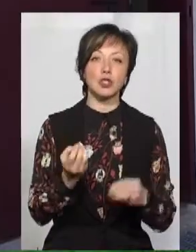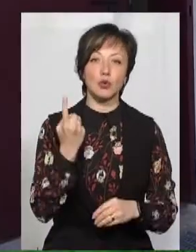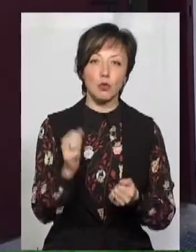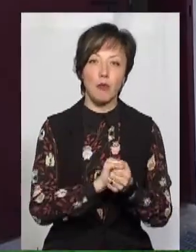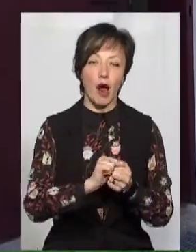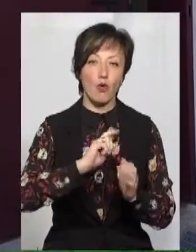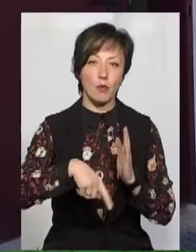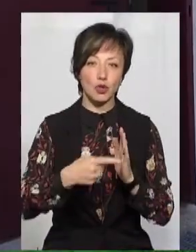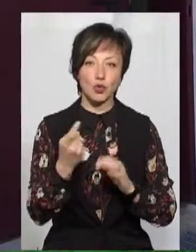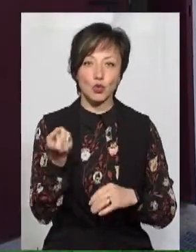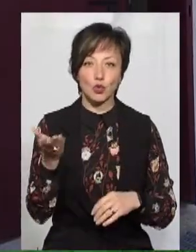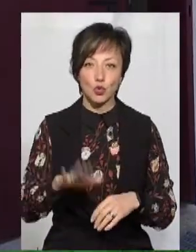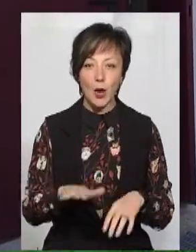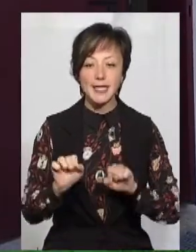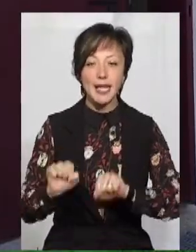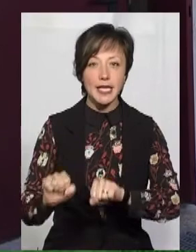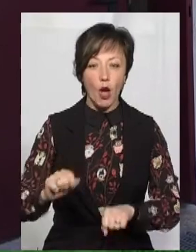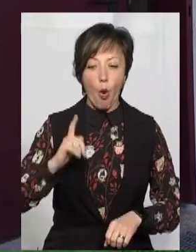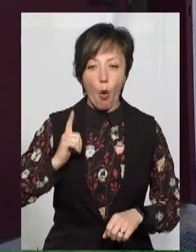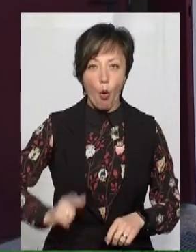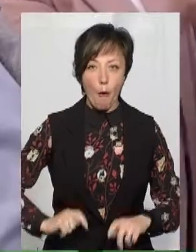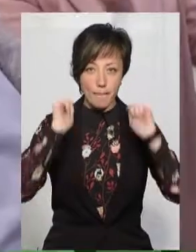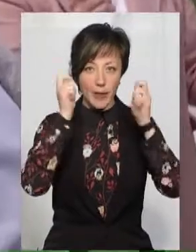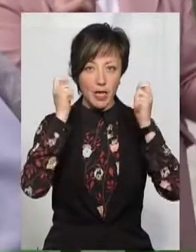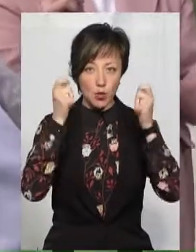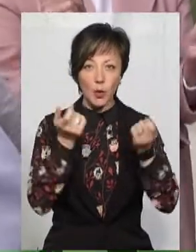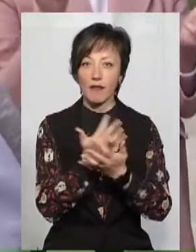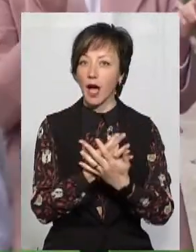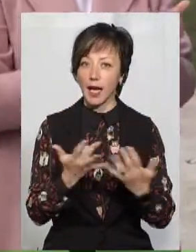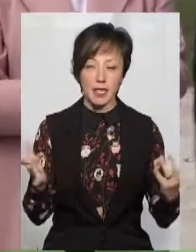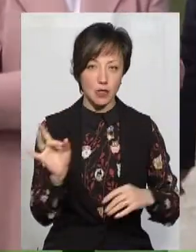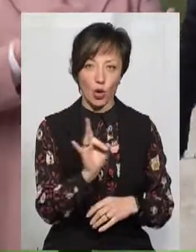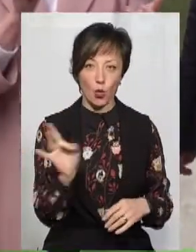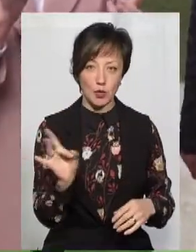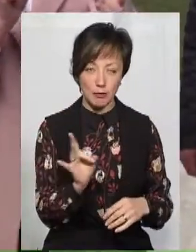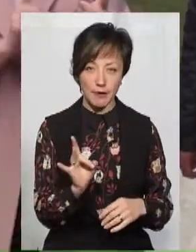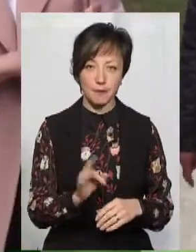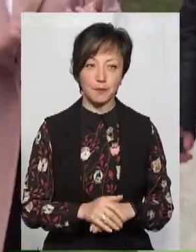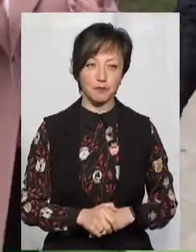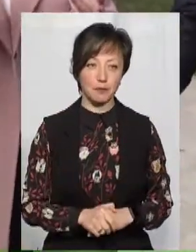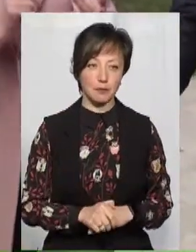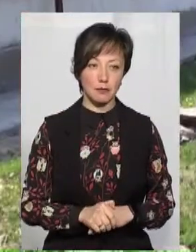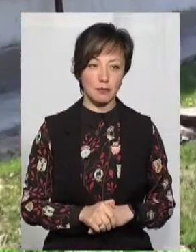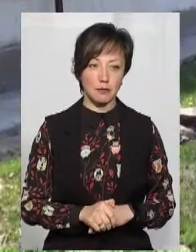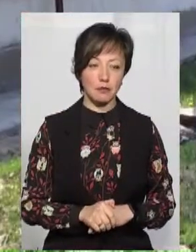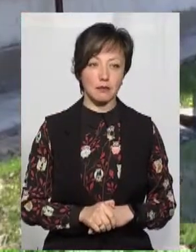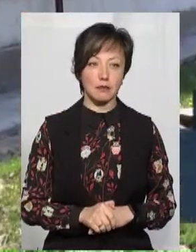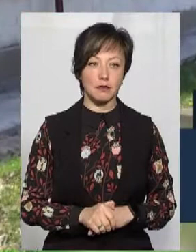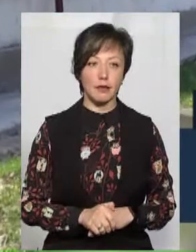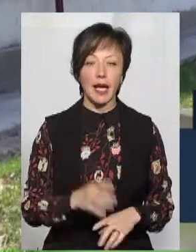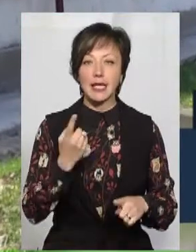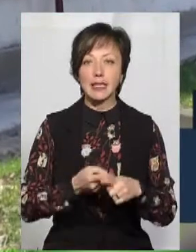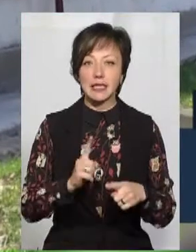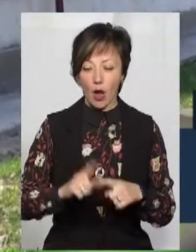машину та 100 штук стерильних захисних комбінезонів різних розмірів для медперсоналу інфекційного відділення, додає Світлана Павлишина. Він